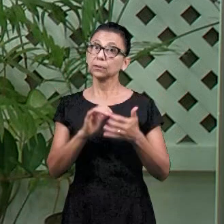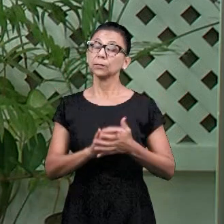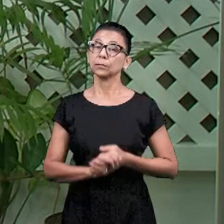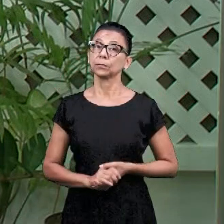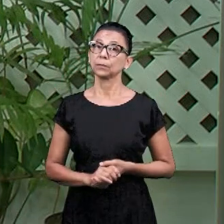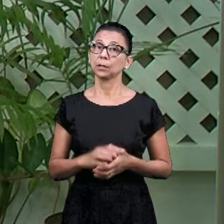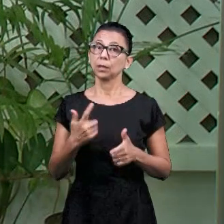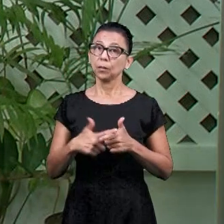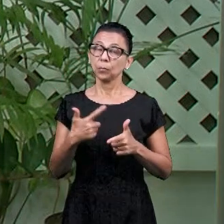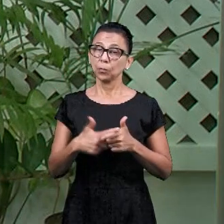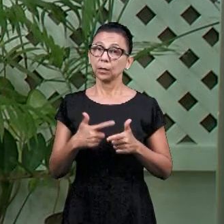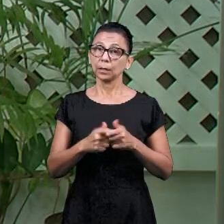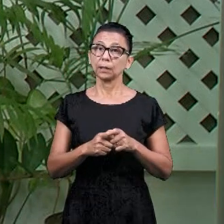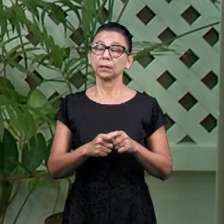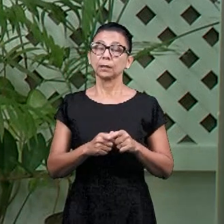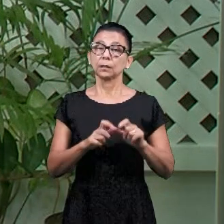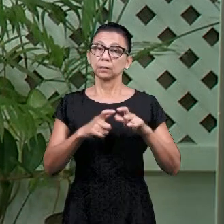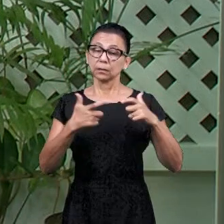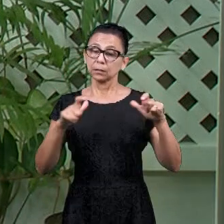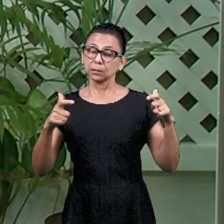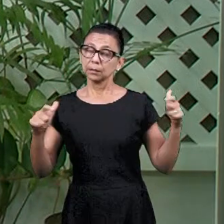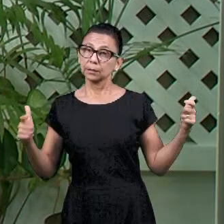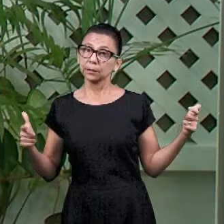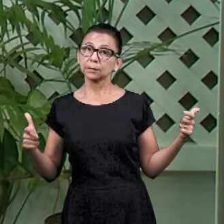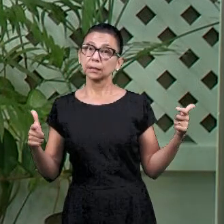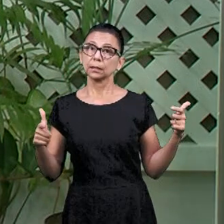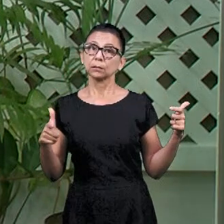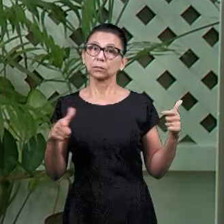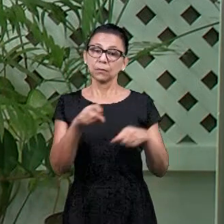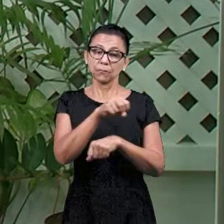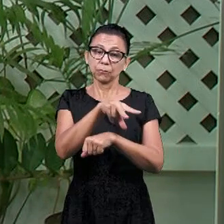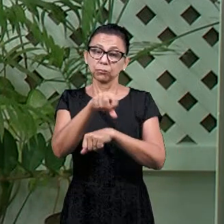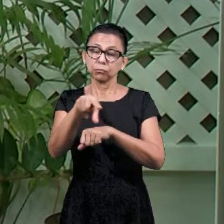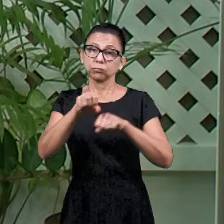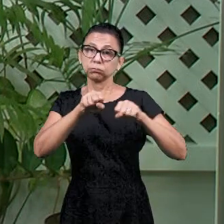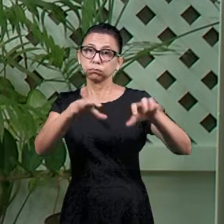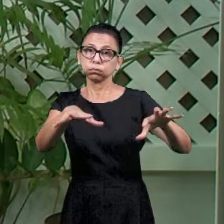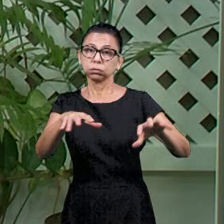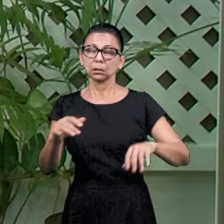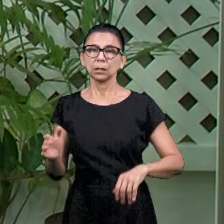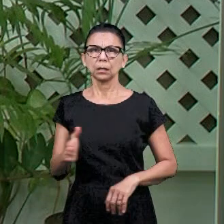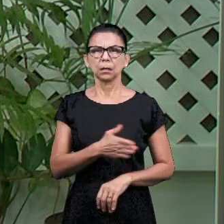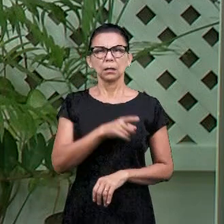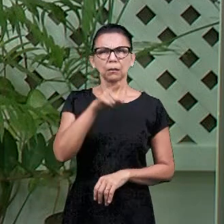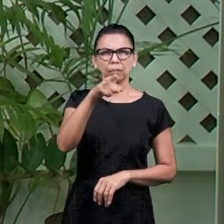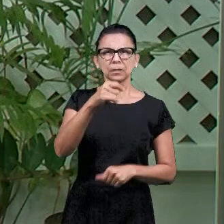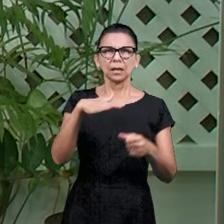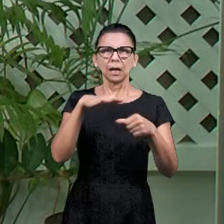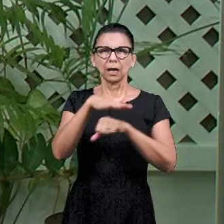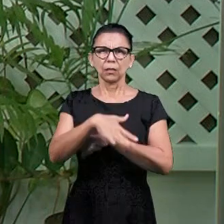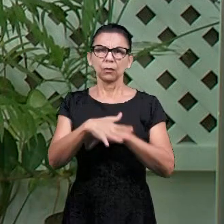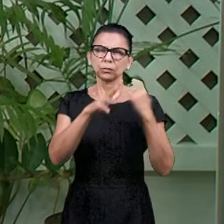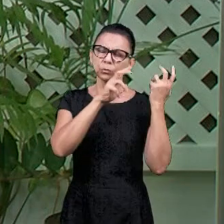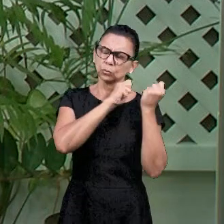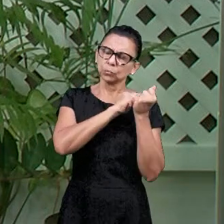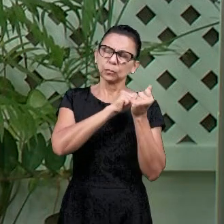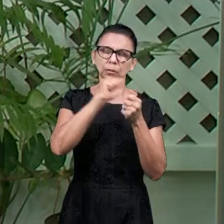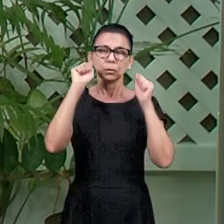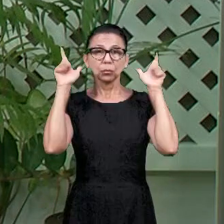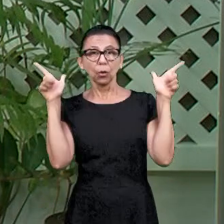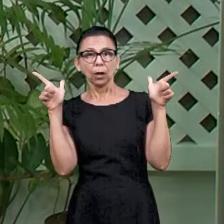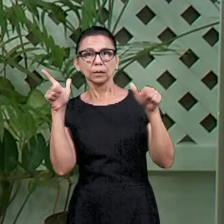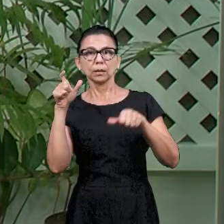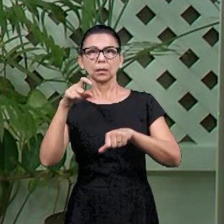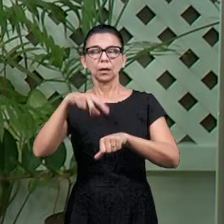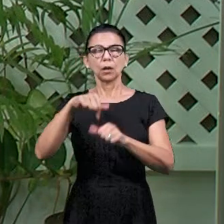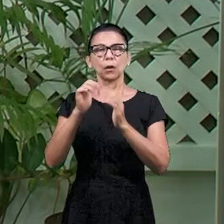c'est nécessaire afin que l'Église puisse continuer dans son intercession. Le soir,